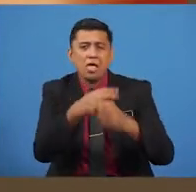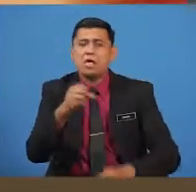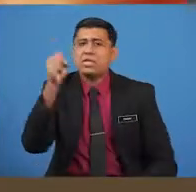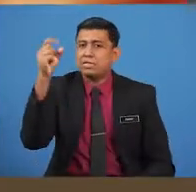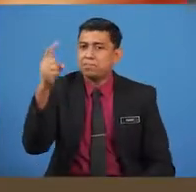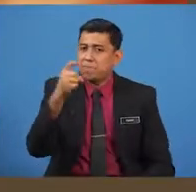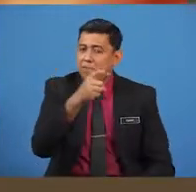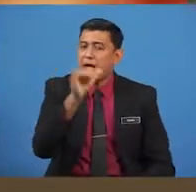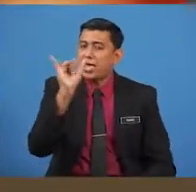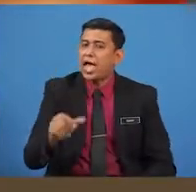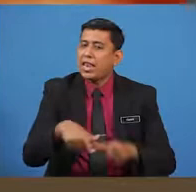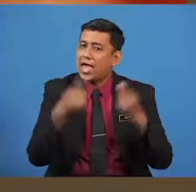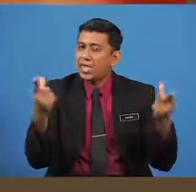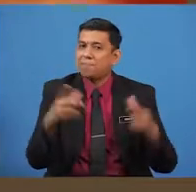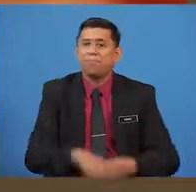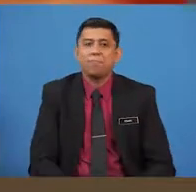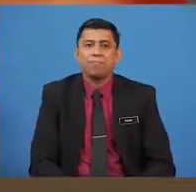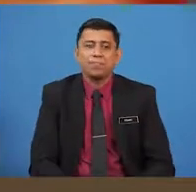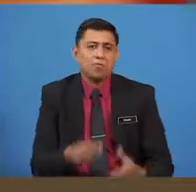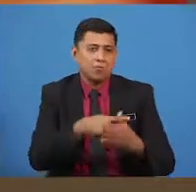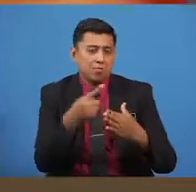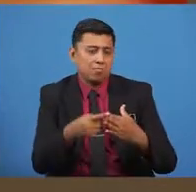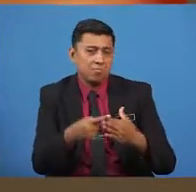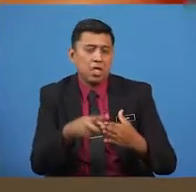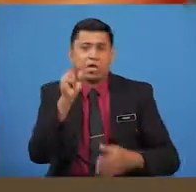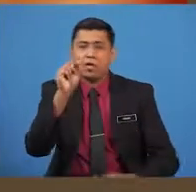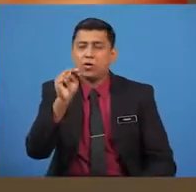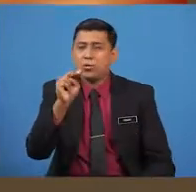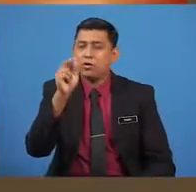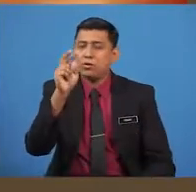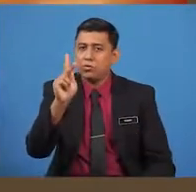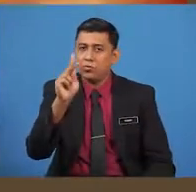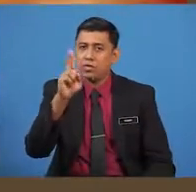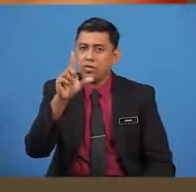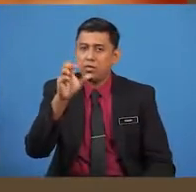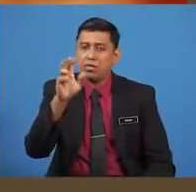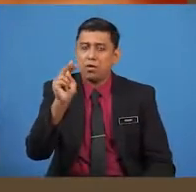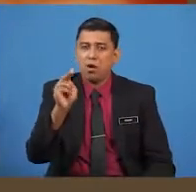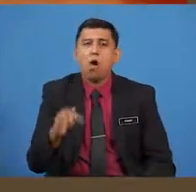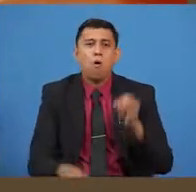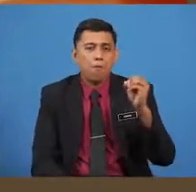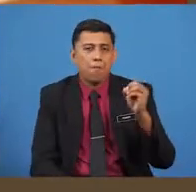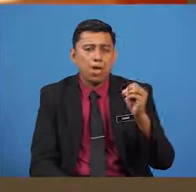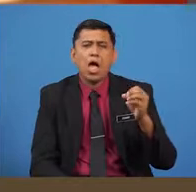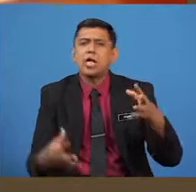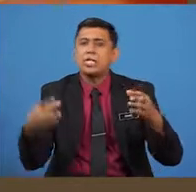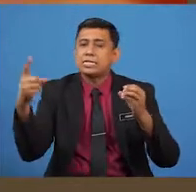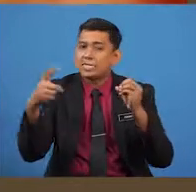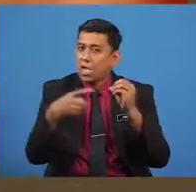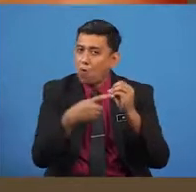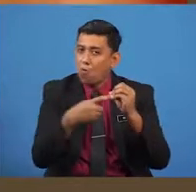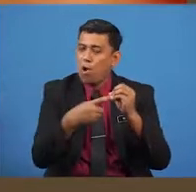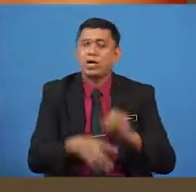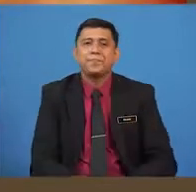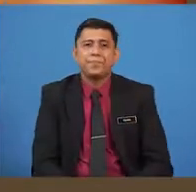lain. Kemudian, nukleus ovum akan bersenyawa dengan nukleus sperma.